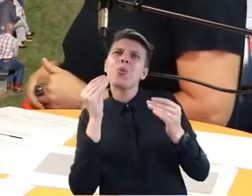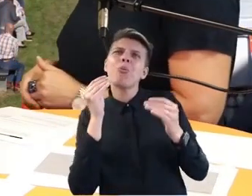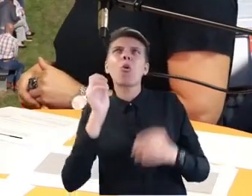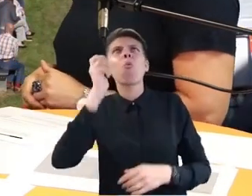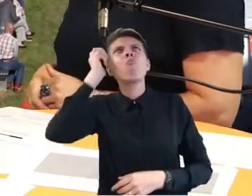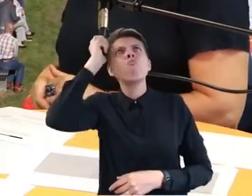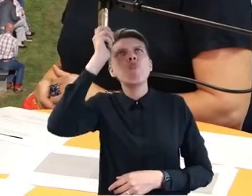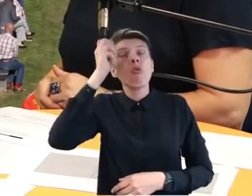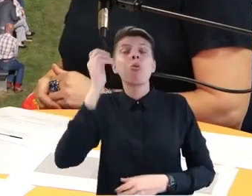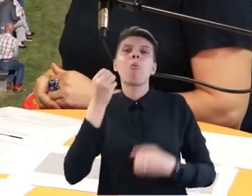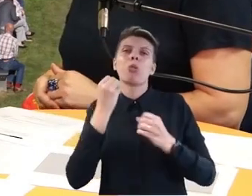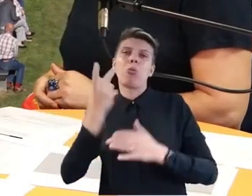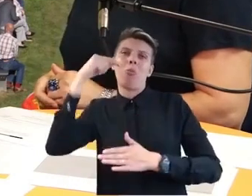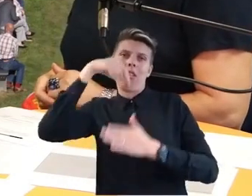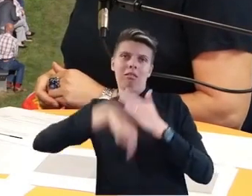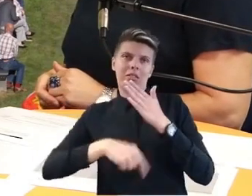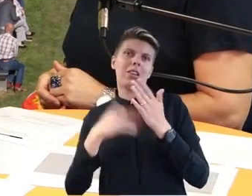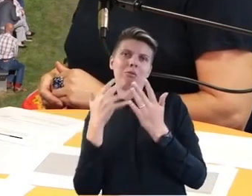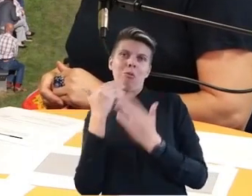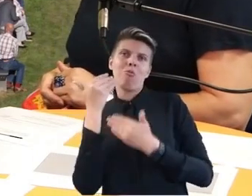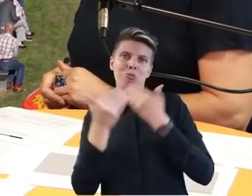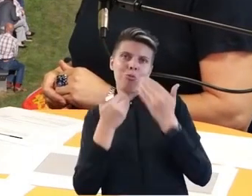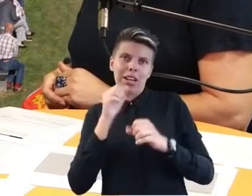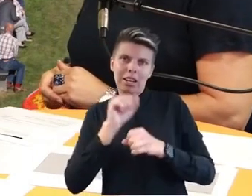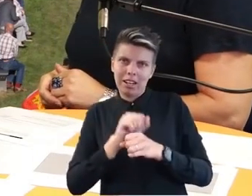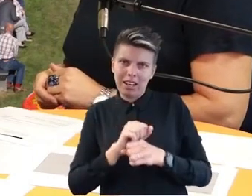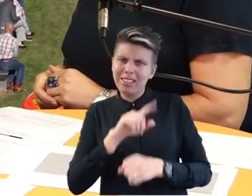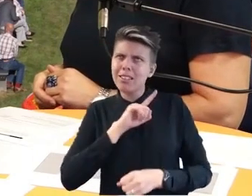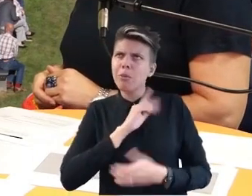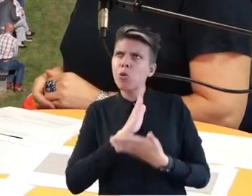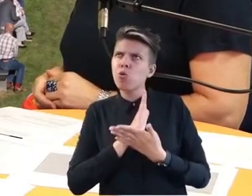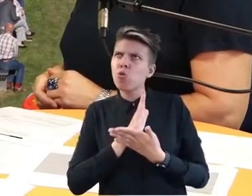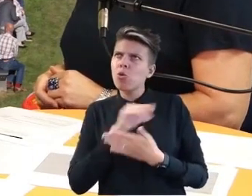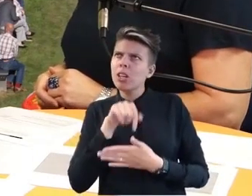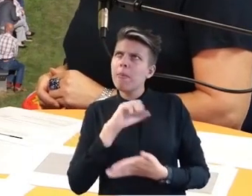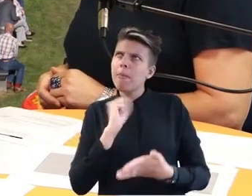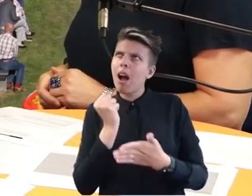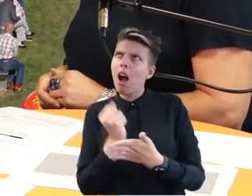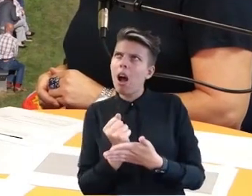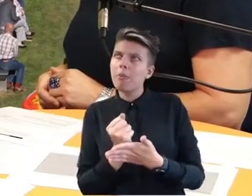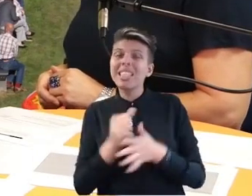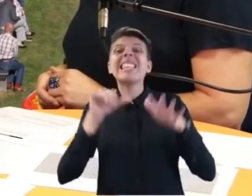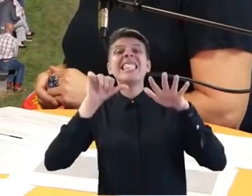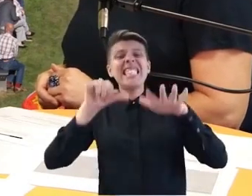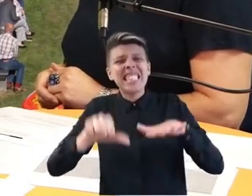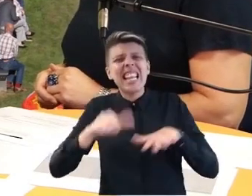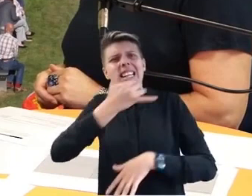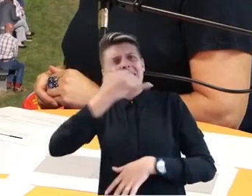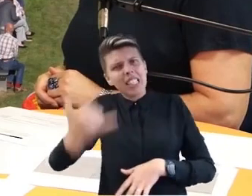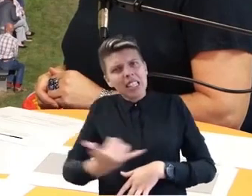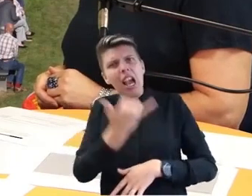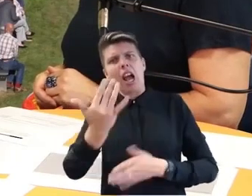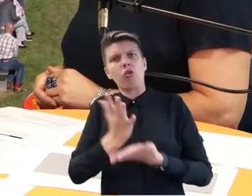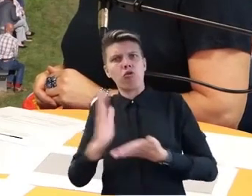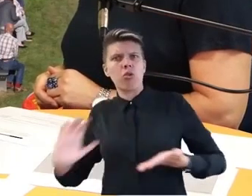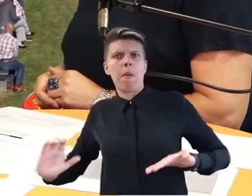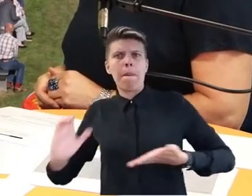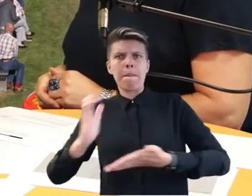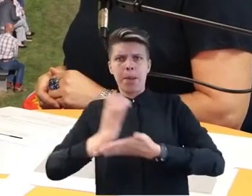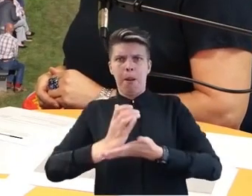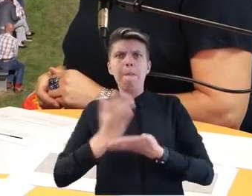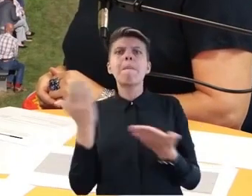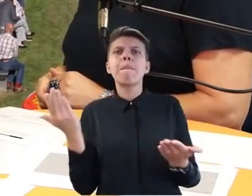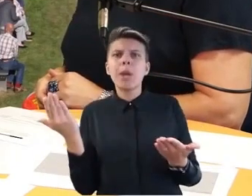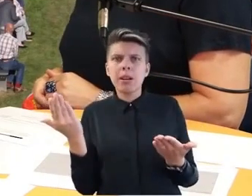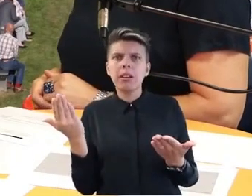wieder begegnen also ich bin ja seit jetzt doch 16 jahren hier im amt mir sind die schon bei so vielen irgendwie kongressen und